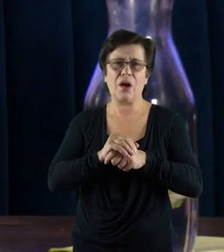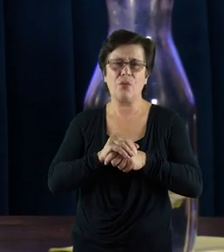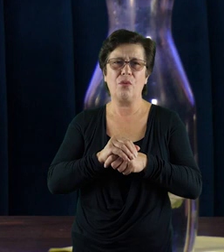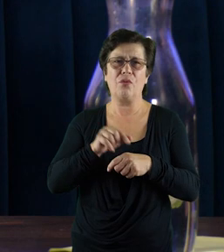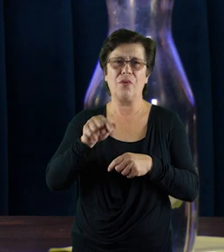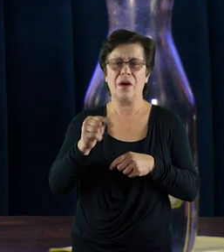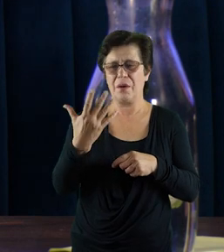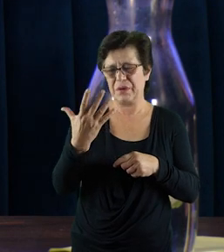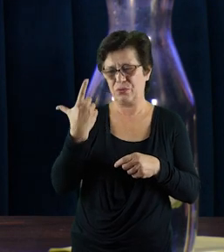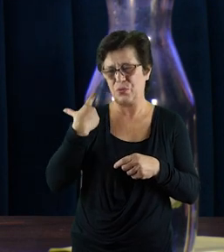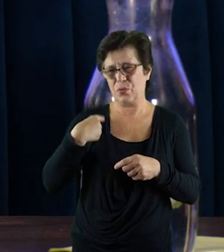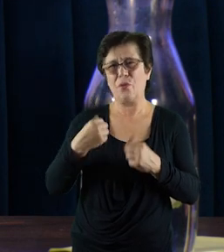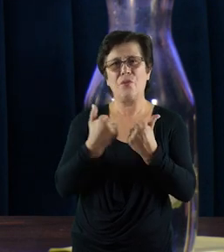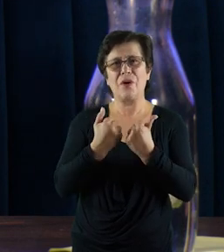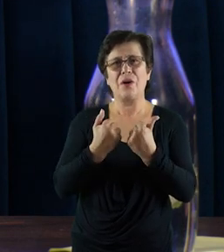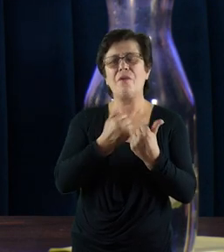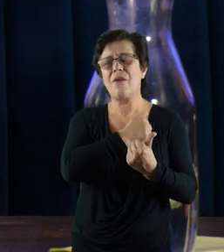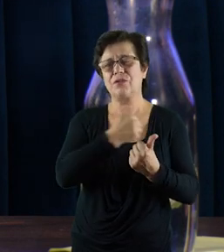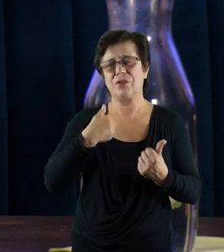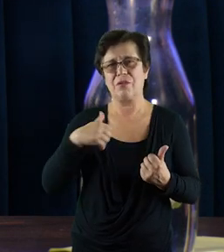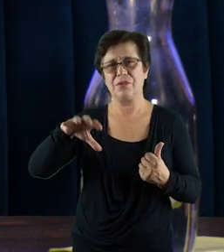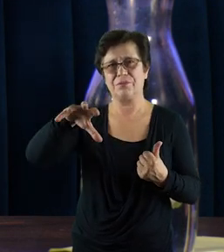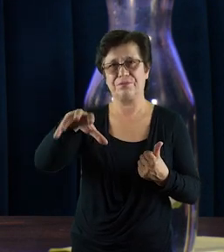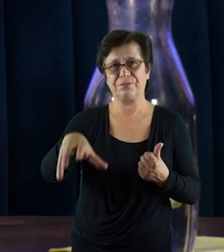I to też zresztą widać w krytyce Kasprowicza,